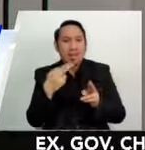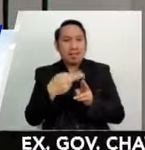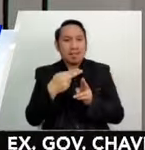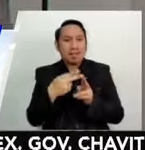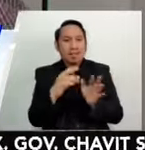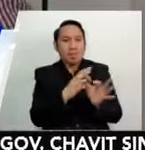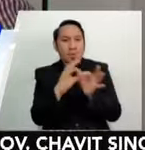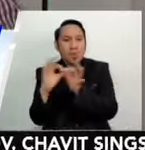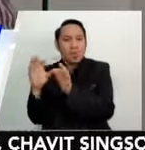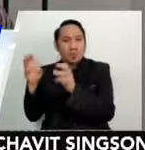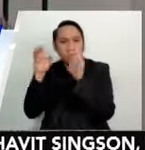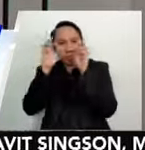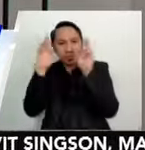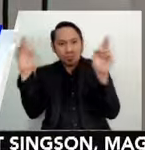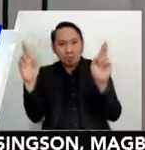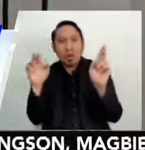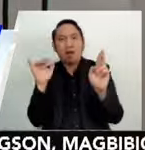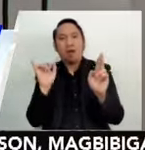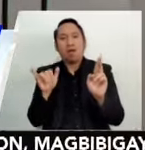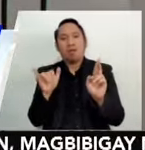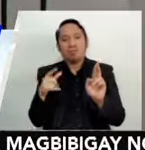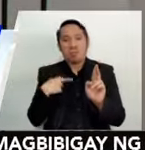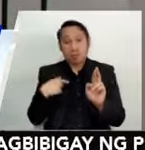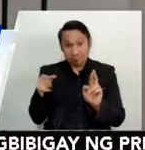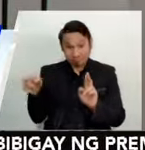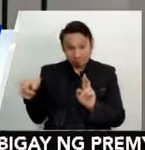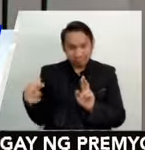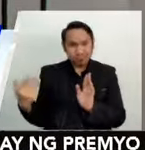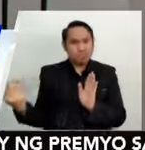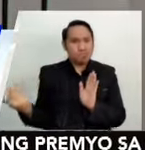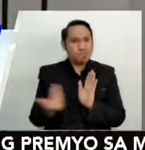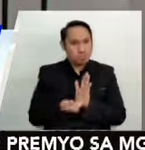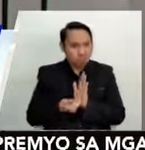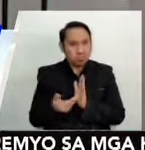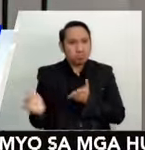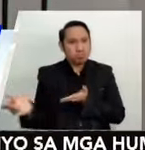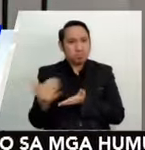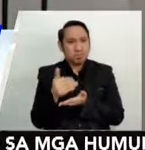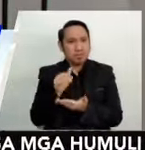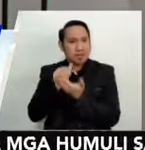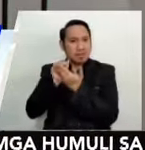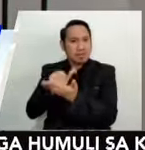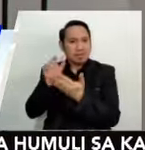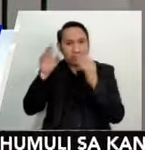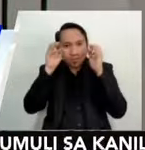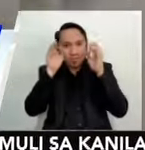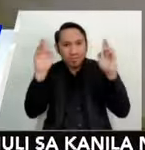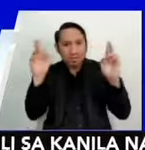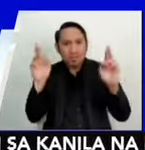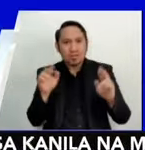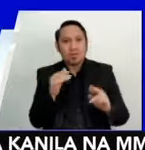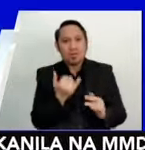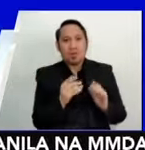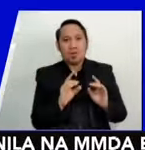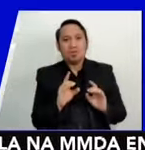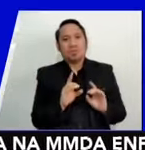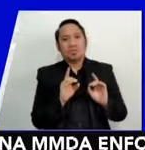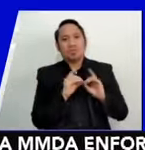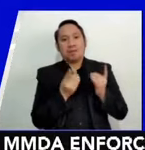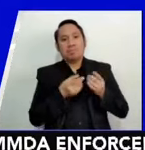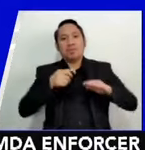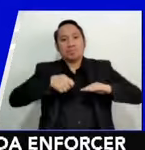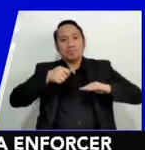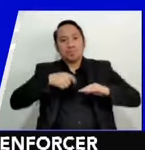would constitute enough evidence to file criminal or civil charges against her, it's up to the Department of Justice. Sa